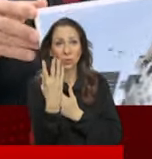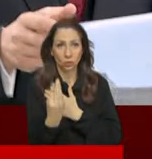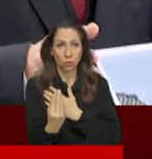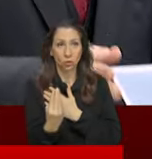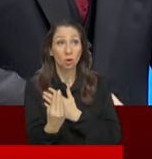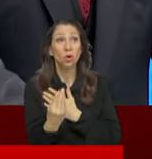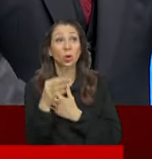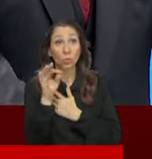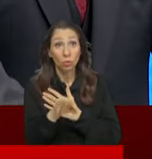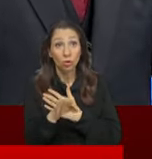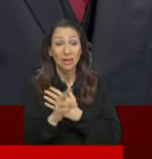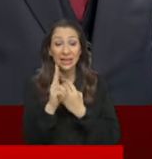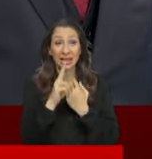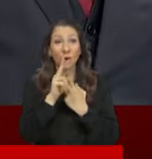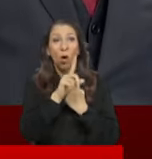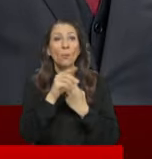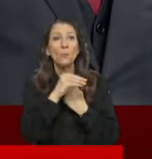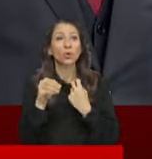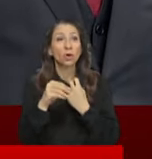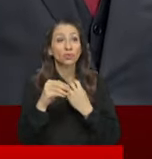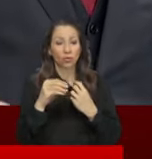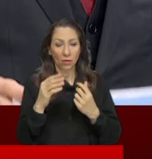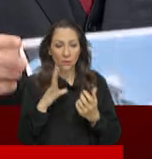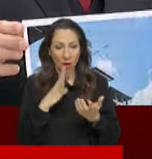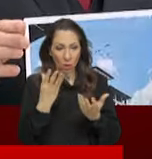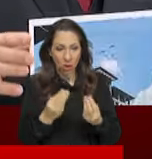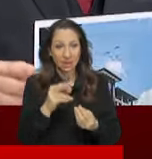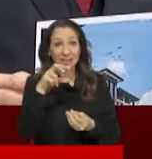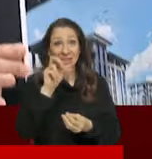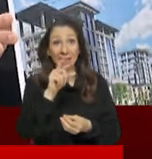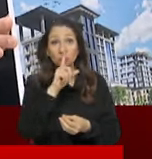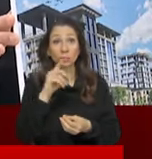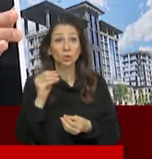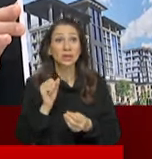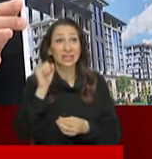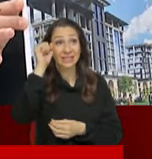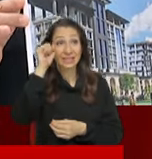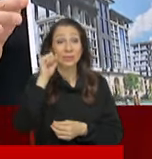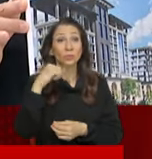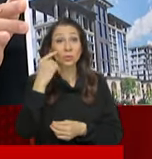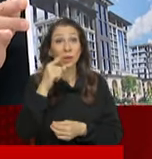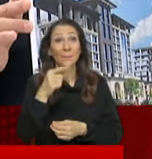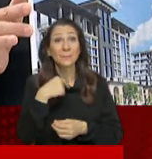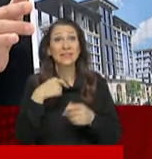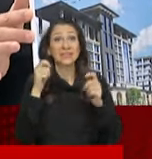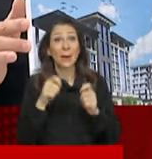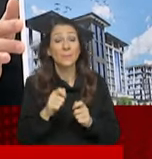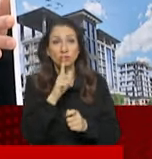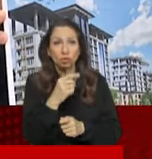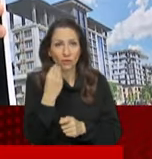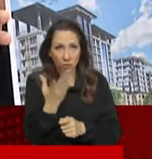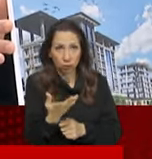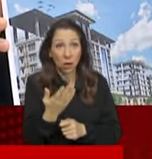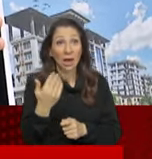ve dolayısıyla Bugün 7 10 milyon lira arasındaki varlıklarını 80 100 milyona çıksın Dolayısıyla Bunu biz yapmayı taahhüt